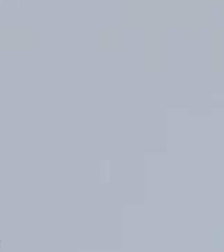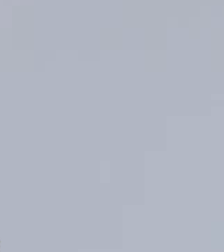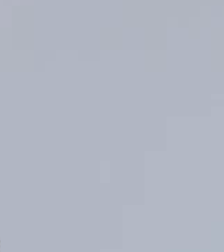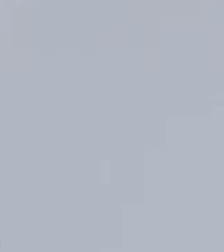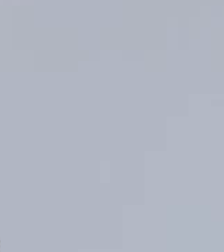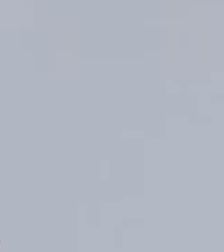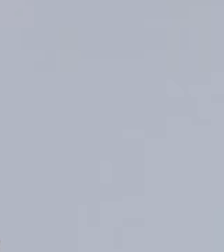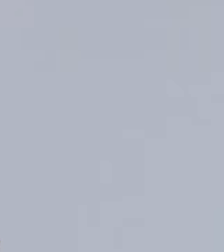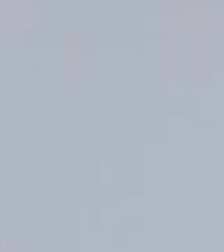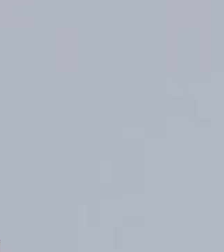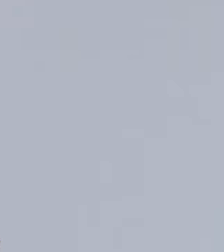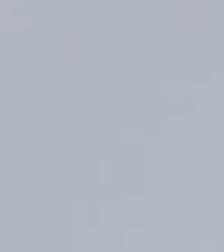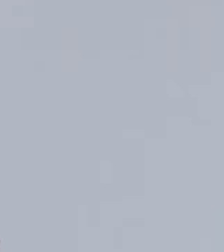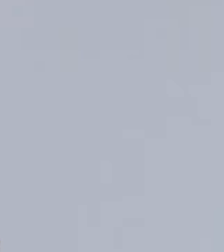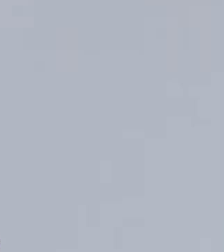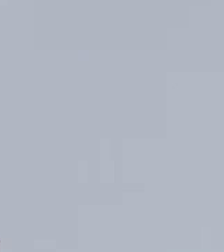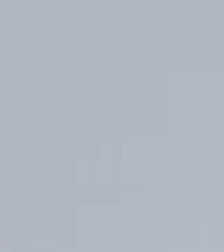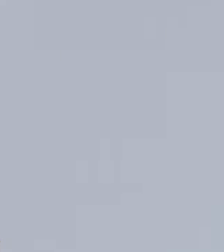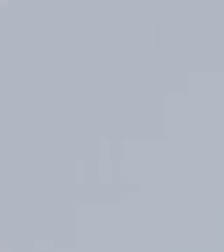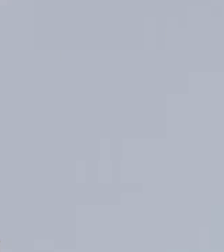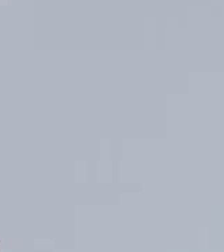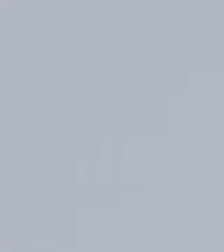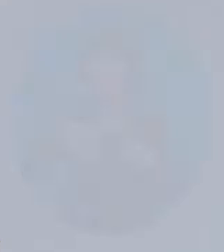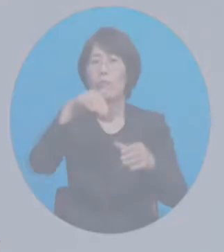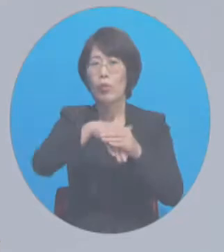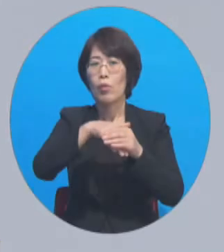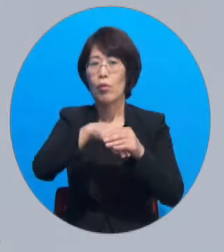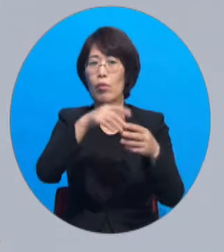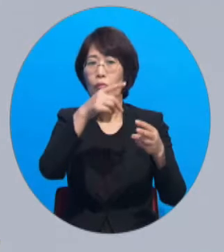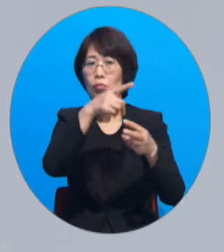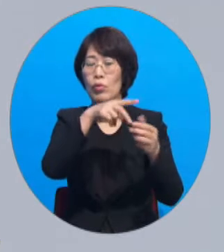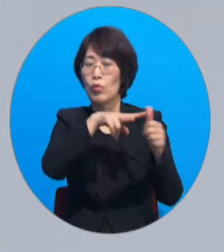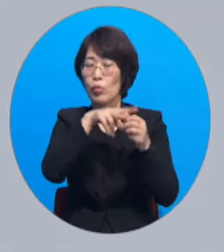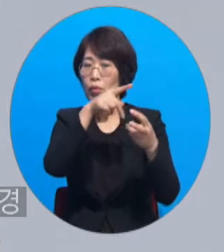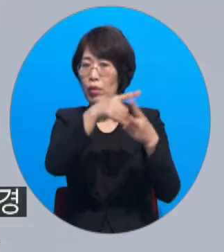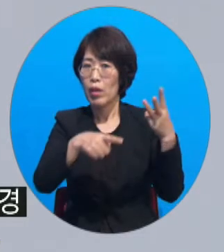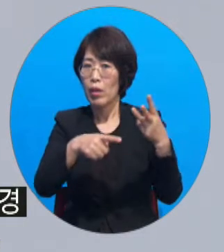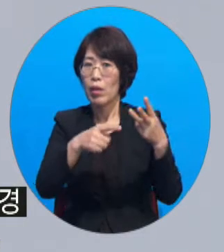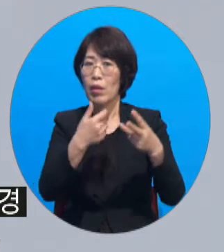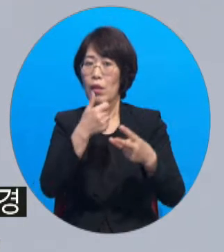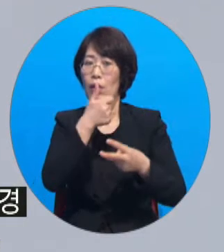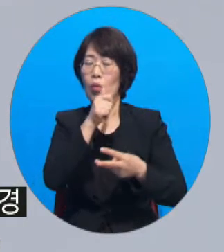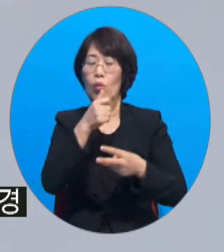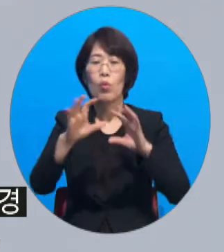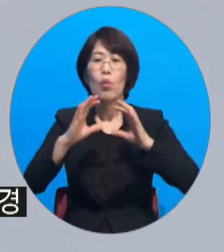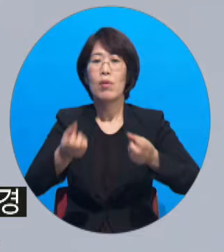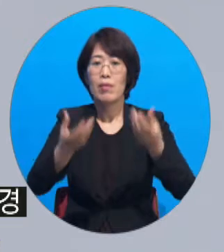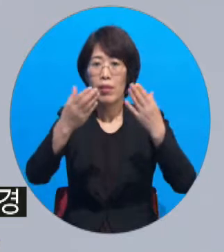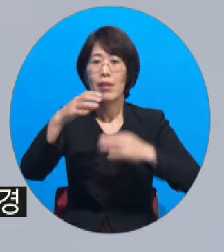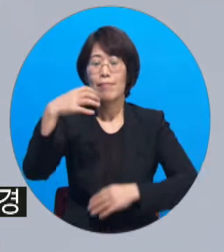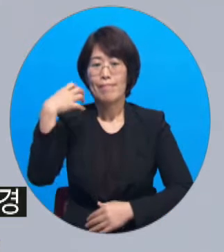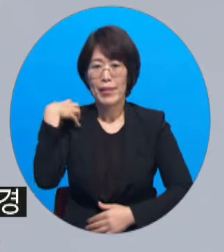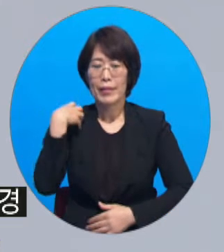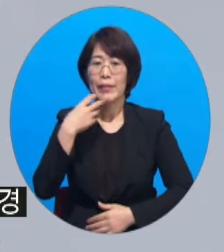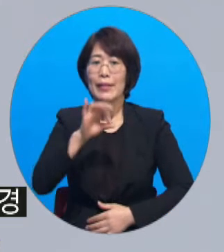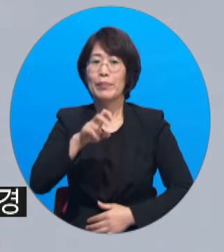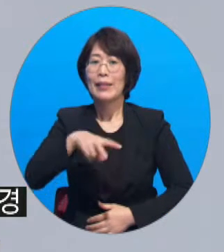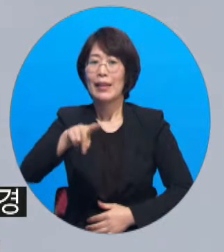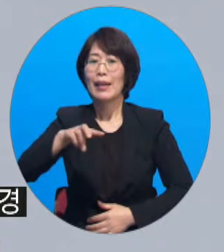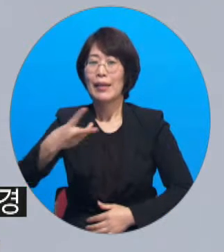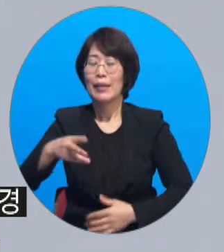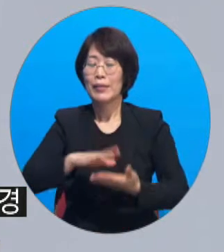시청자 여러분 안녕하십니까 전라남도 교육감 선거 후보자 초청 토론 의 사회를 맡은 인 사람입니다 유기에 지방선거를 향한